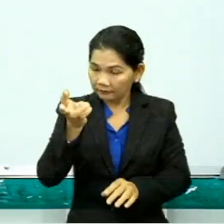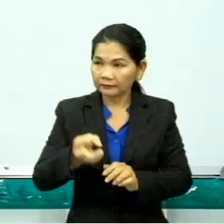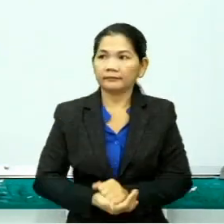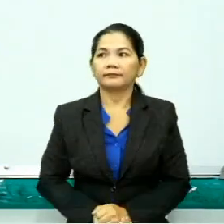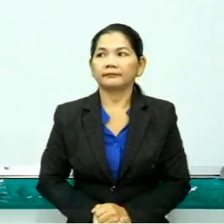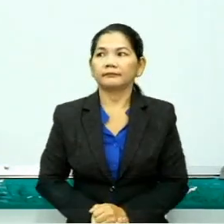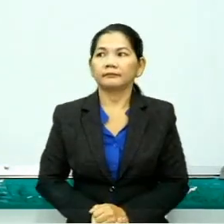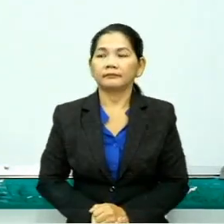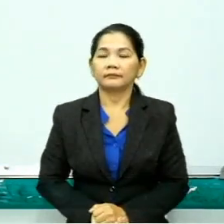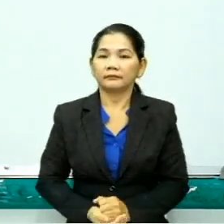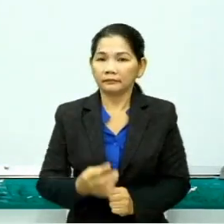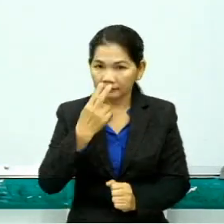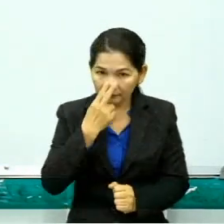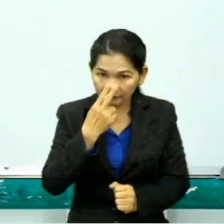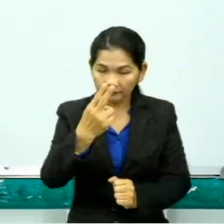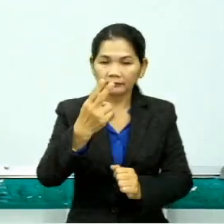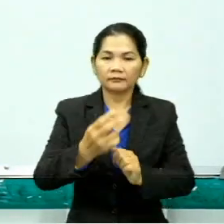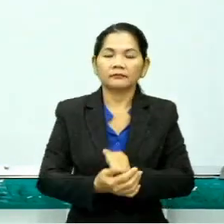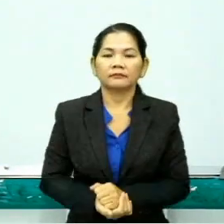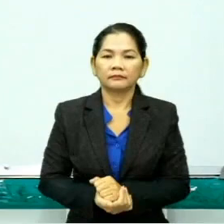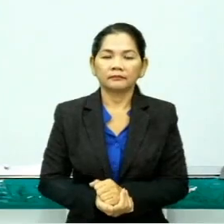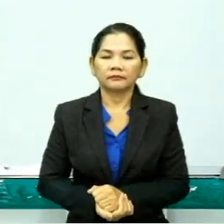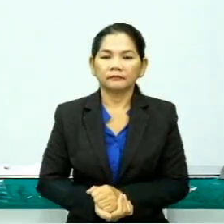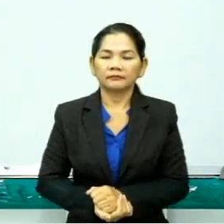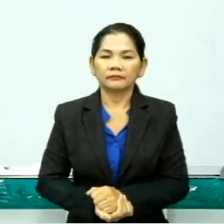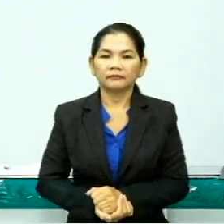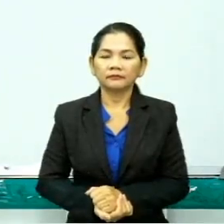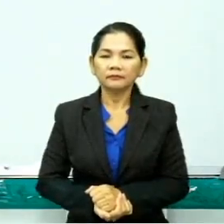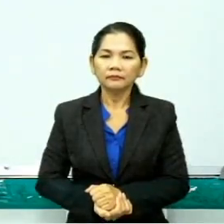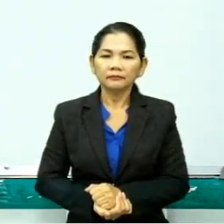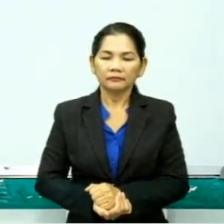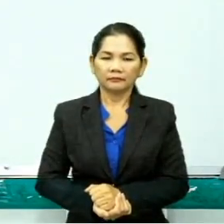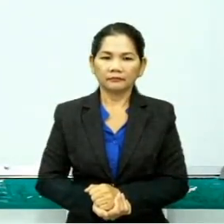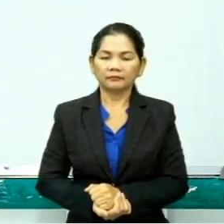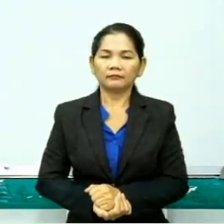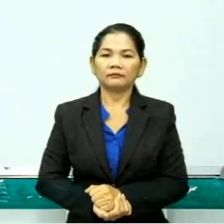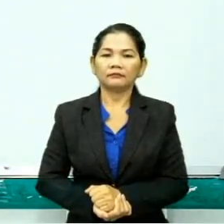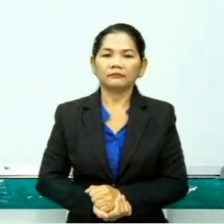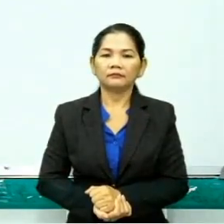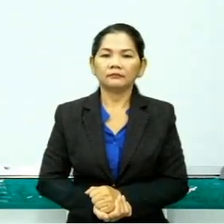á. Chà chân con chăm tam đàn chà mưa tặng ạ khả nế nè con.